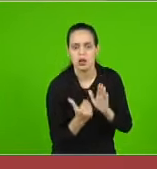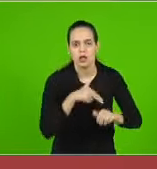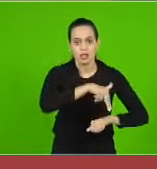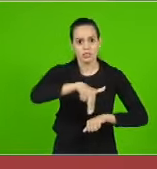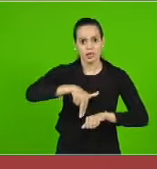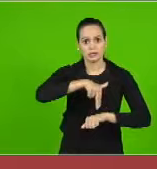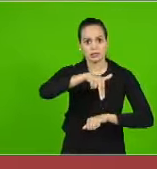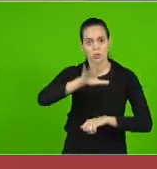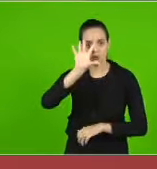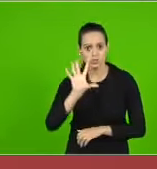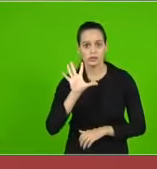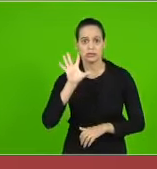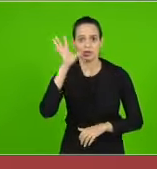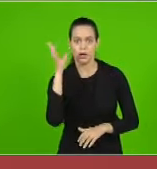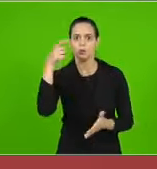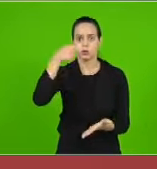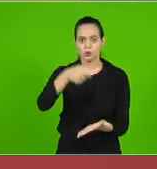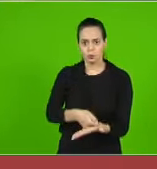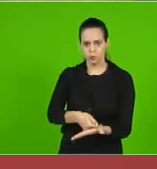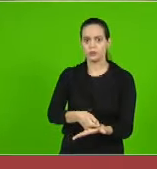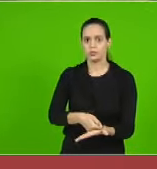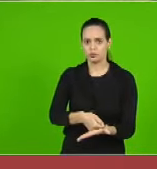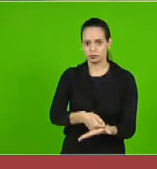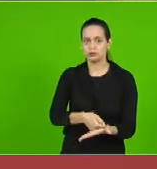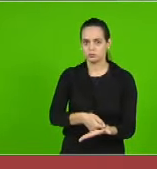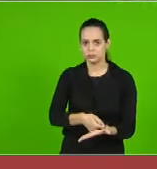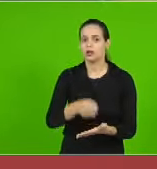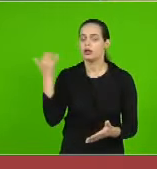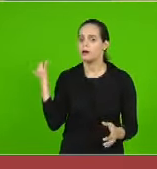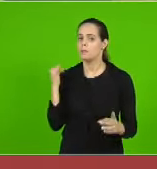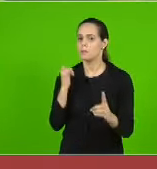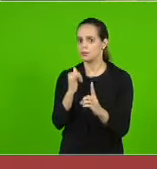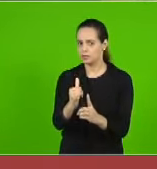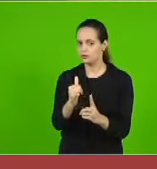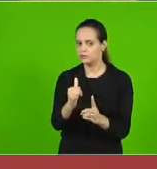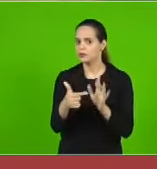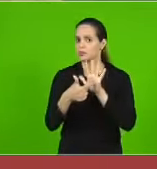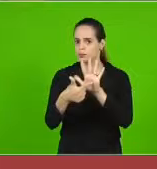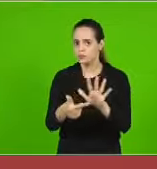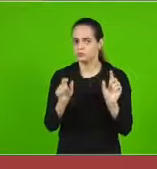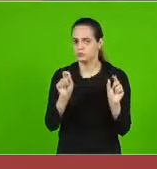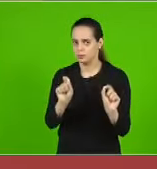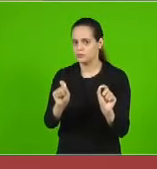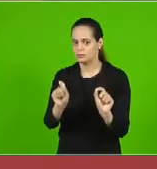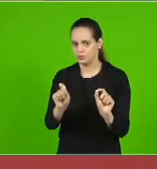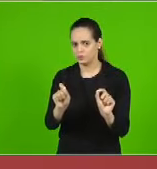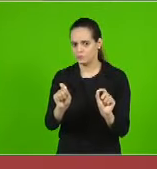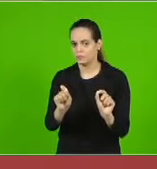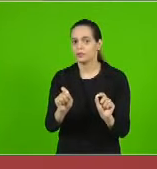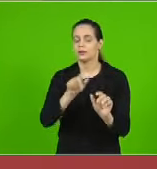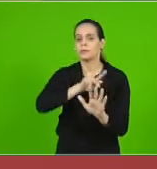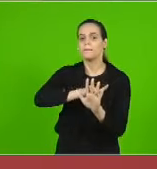организовался как народ, как нация. И это было пророческим знамением. И мы это увидели,